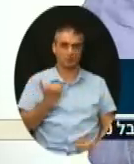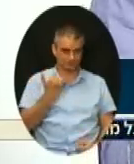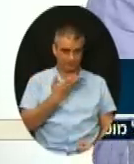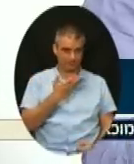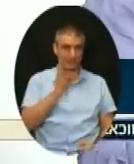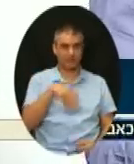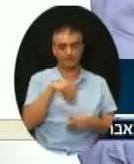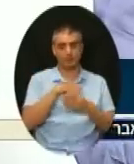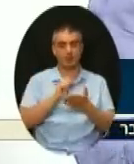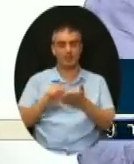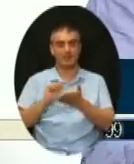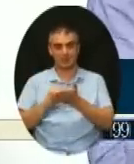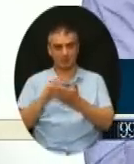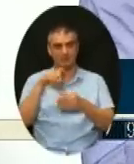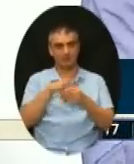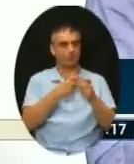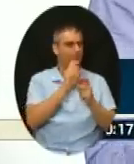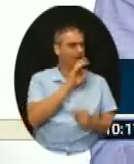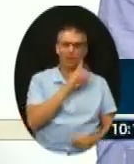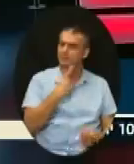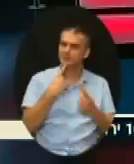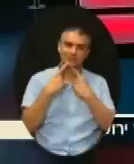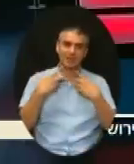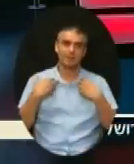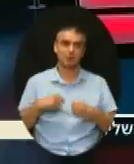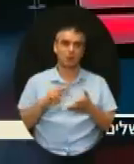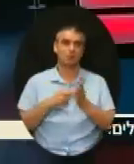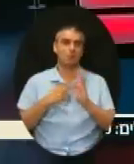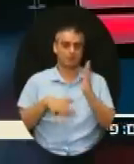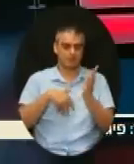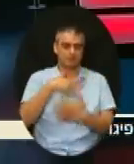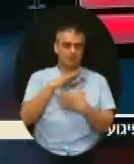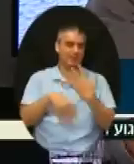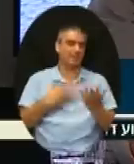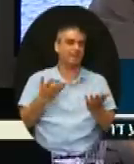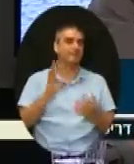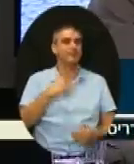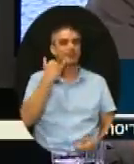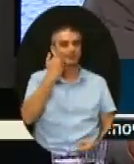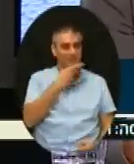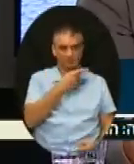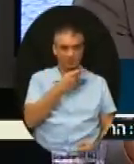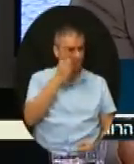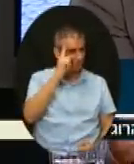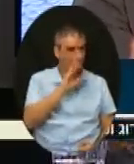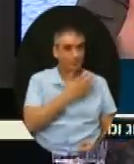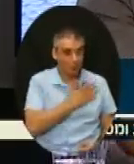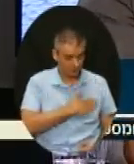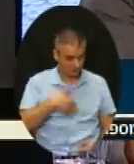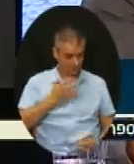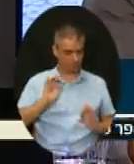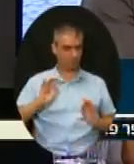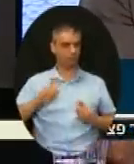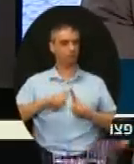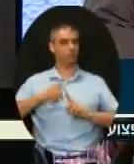גם מקרב עיתונאים וגם בתוך השיח שלו. טוב, וכנראה לי גם השיח הביטחוני והפוליטי כל כך מתערבבים זה בזה, אז גם אצל הרצוג אני לפעמים לא יודע מתי הוא רוצה להיות ממש